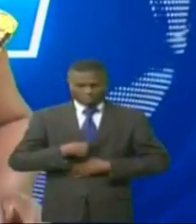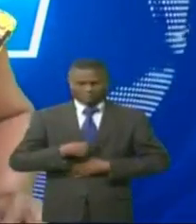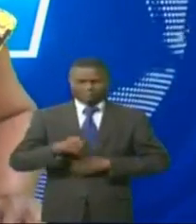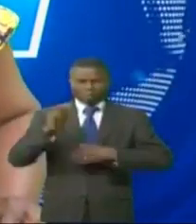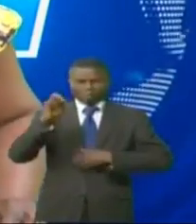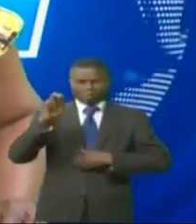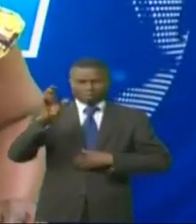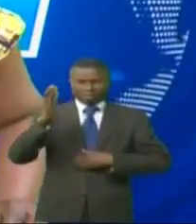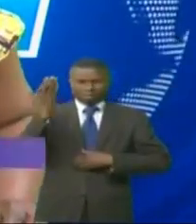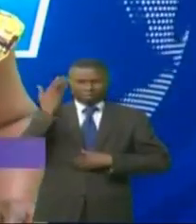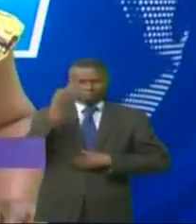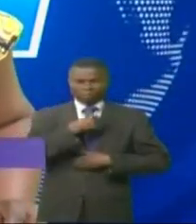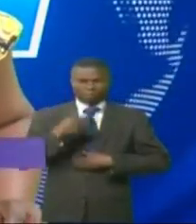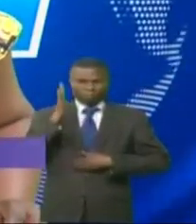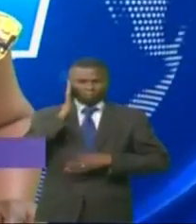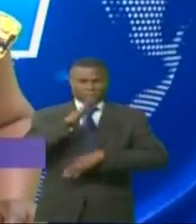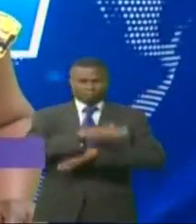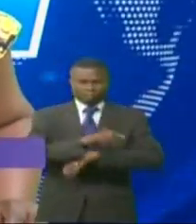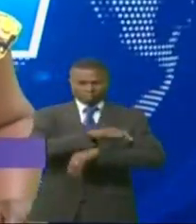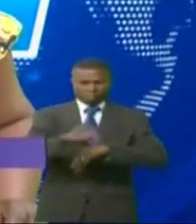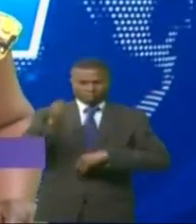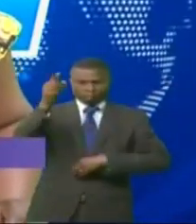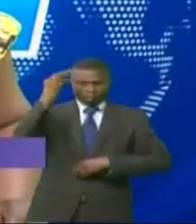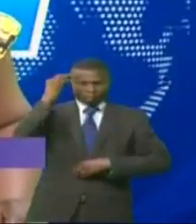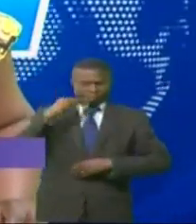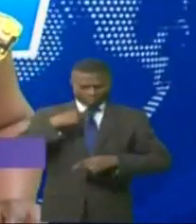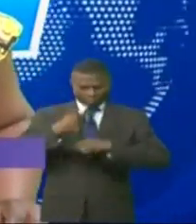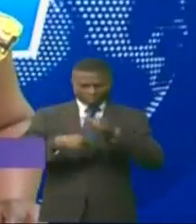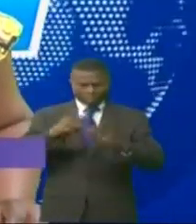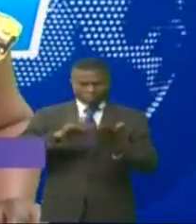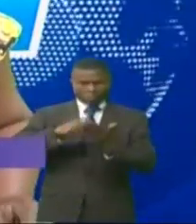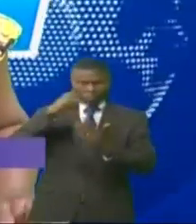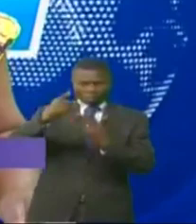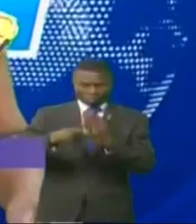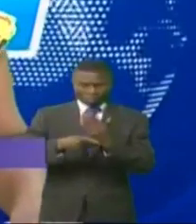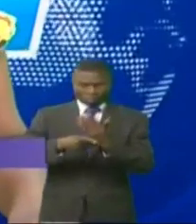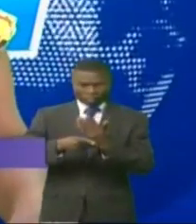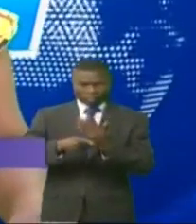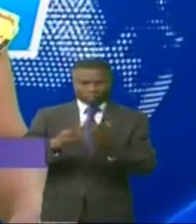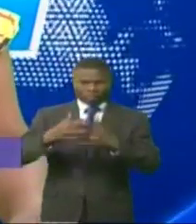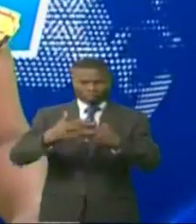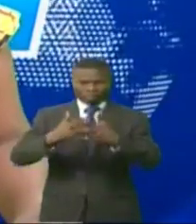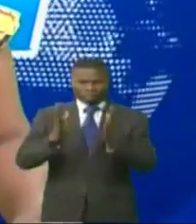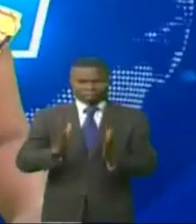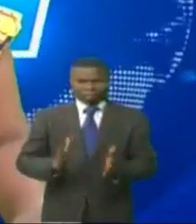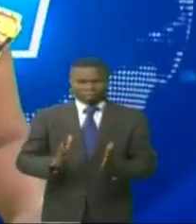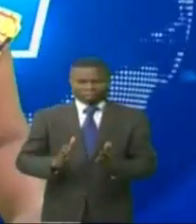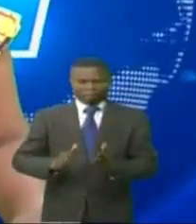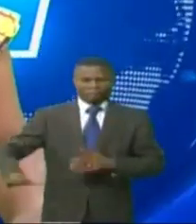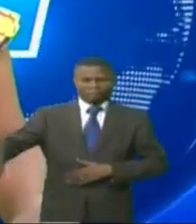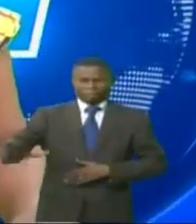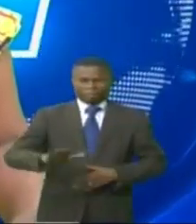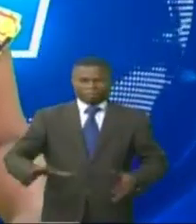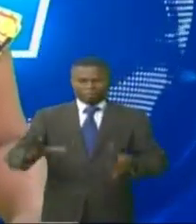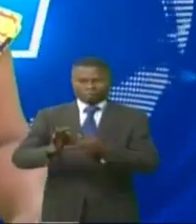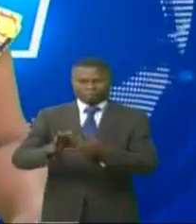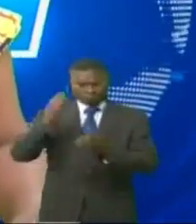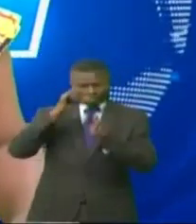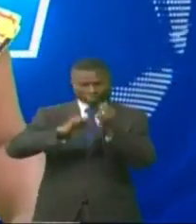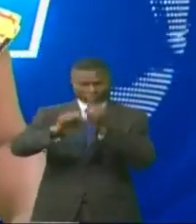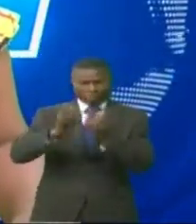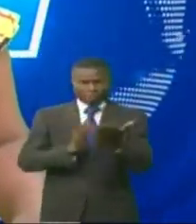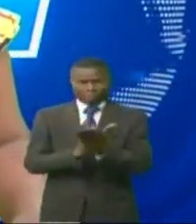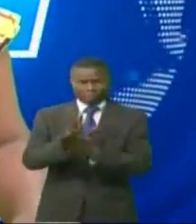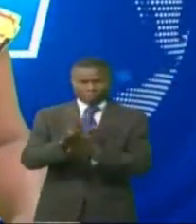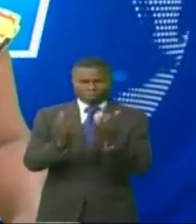soir. Direction Primature, où il y a eu lancement du projet conjoint de partenariat des Nations Unies pour la promotion des